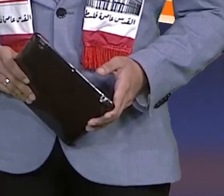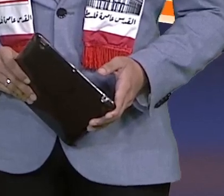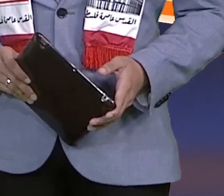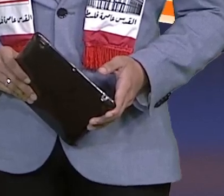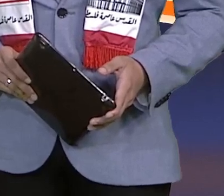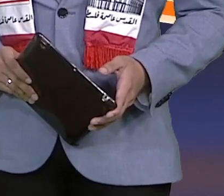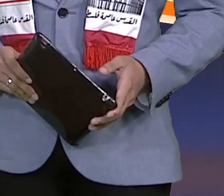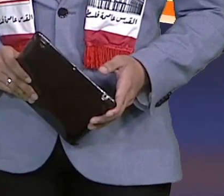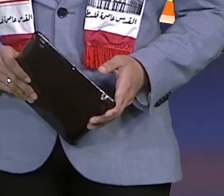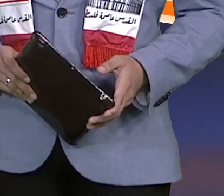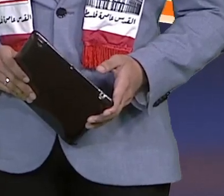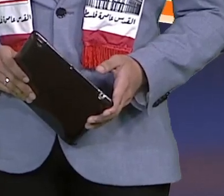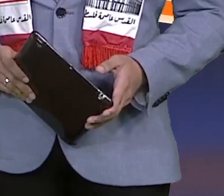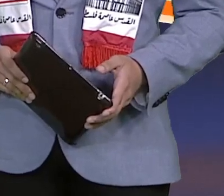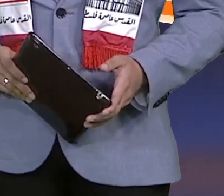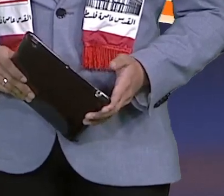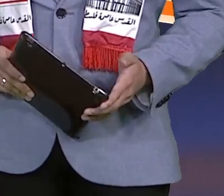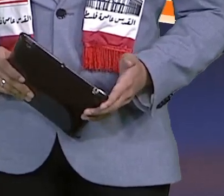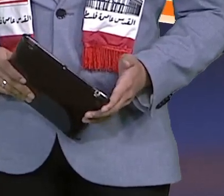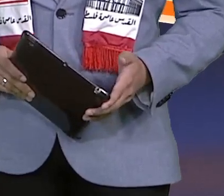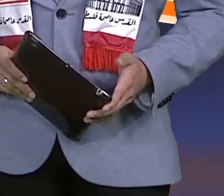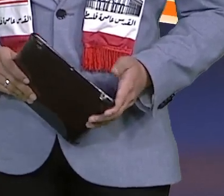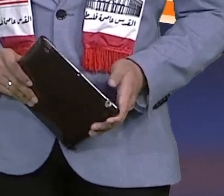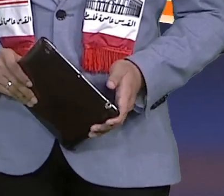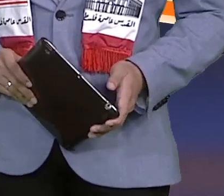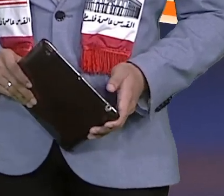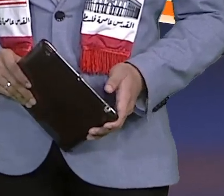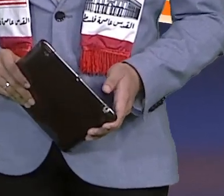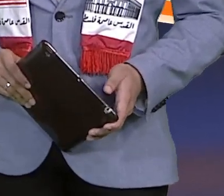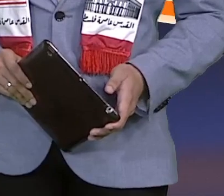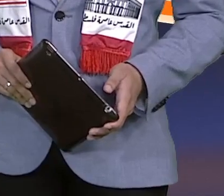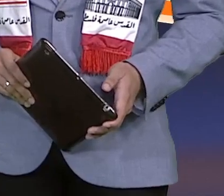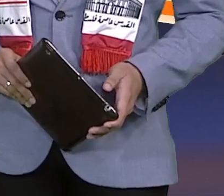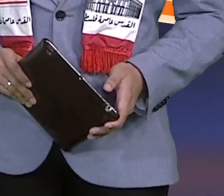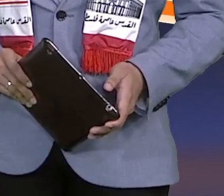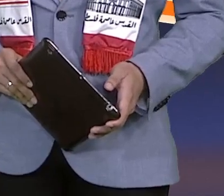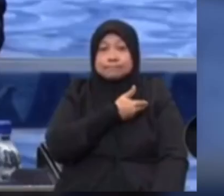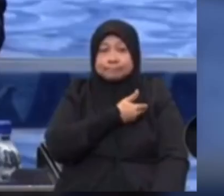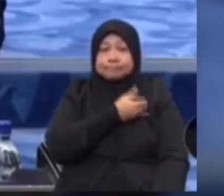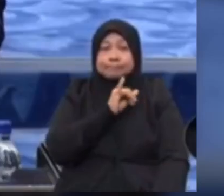persidangan antarabangsa dan perjumpaan dengan pemimpin utama dunia.